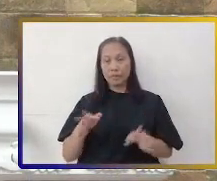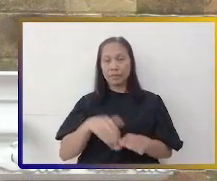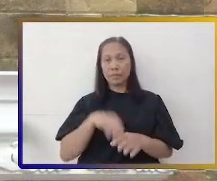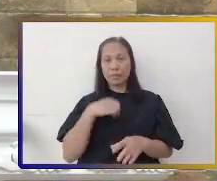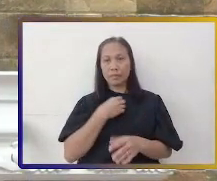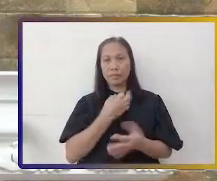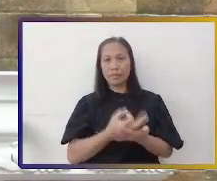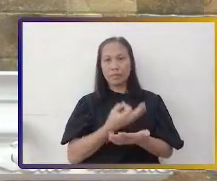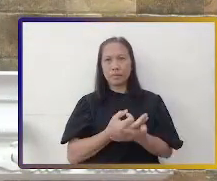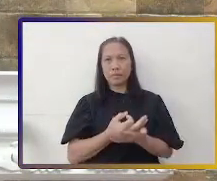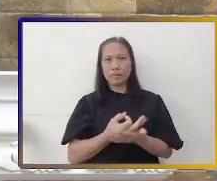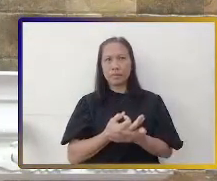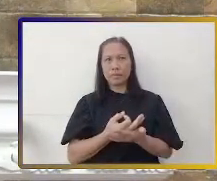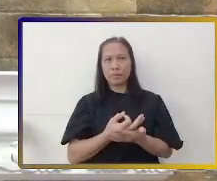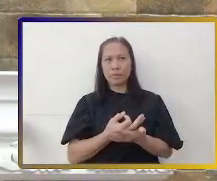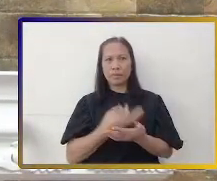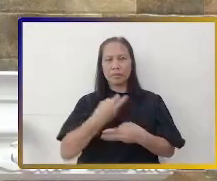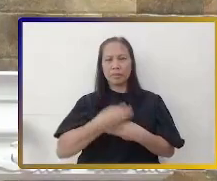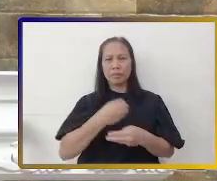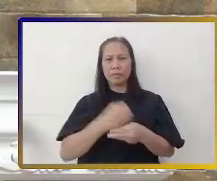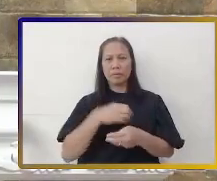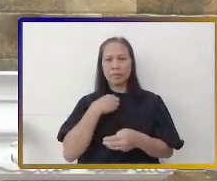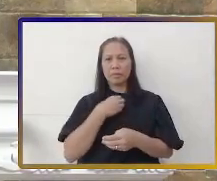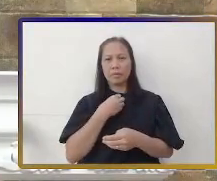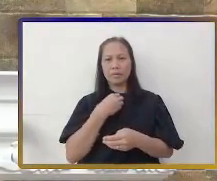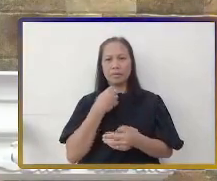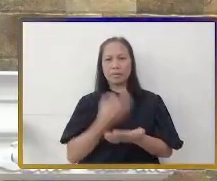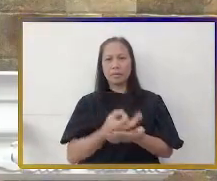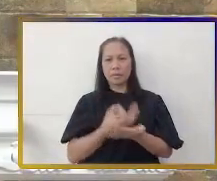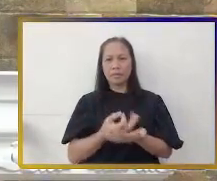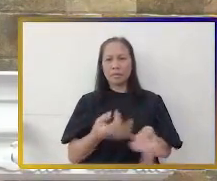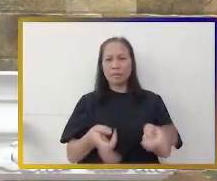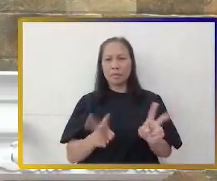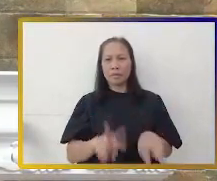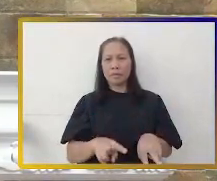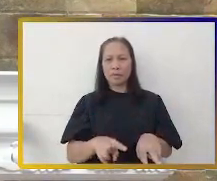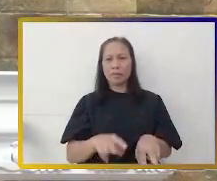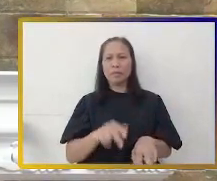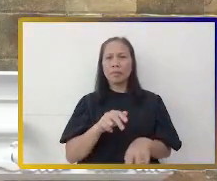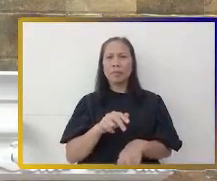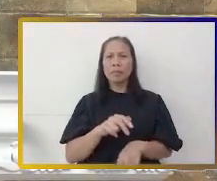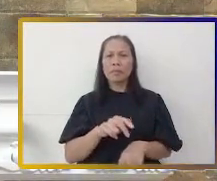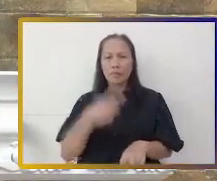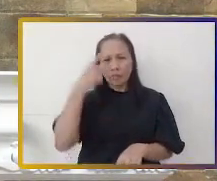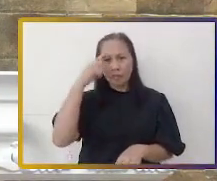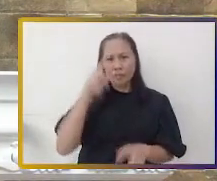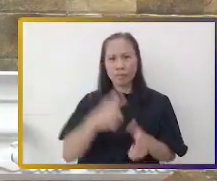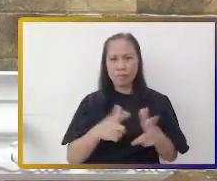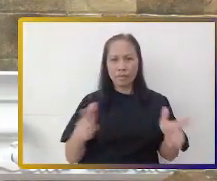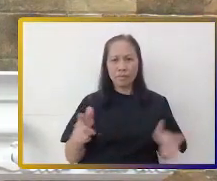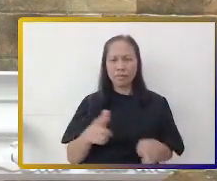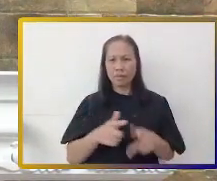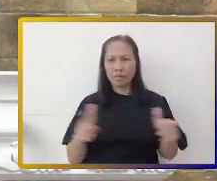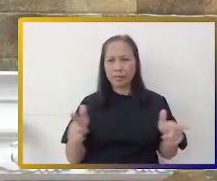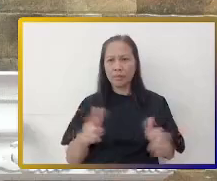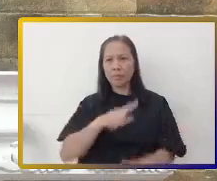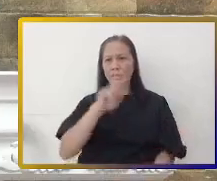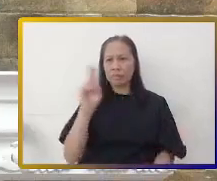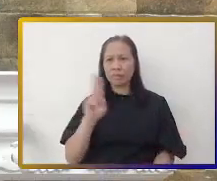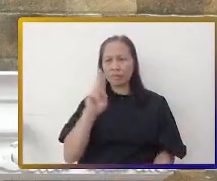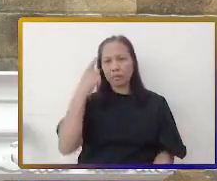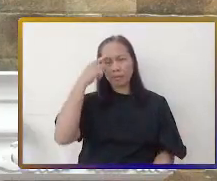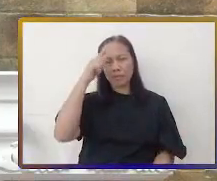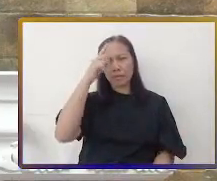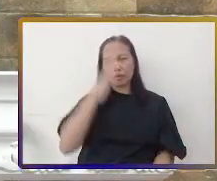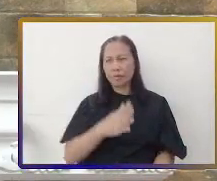Mak money it has become of great use para sa Panginoon pag sinabi nating